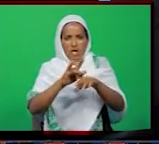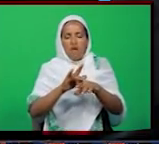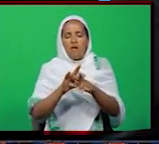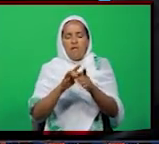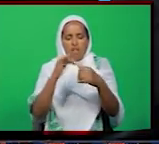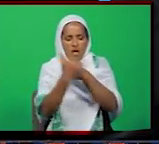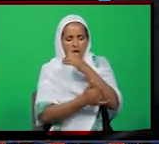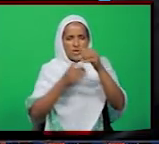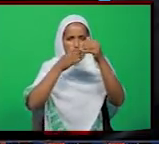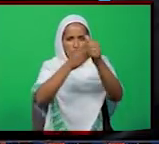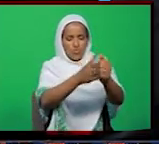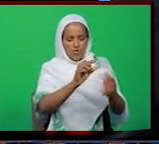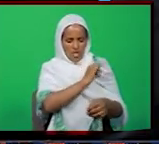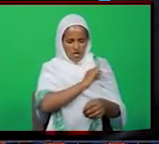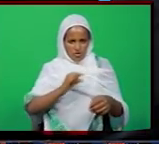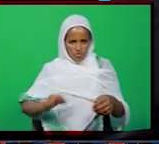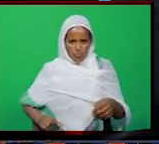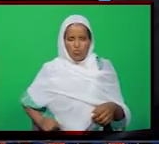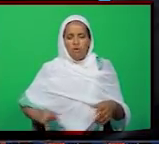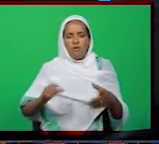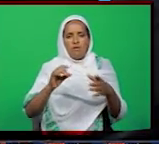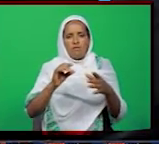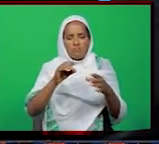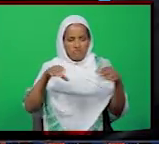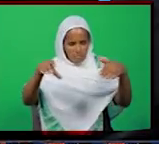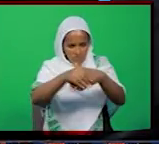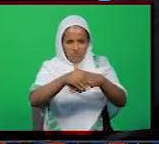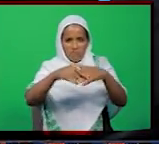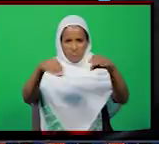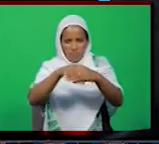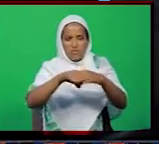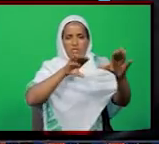ለንግስቷ ለሉላኑ ለሉልታቱ ሲያስተዋውቅ